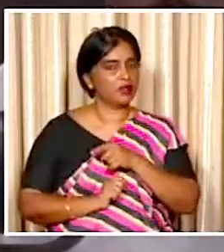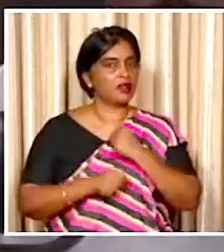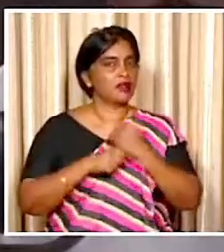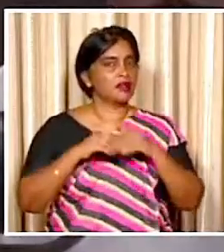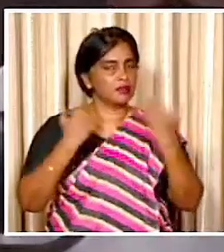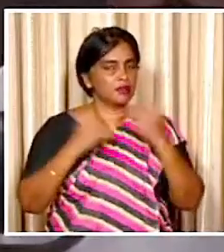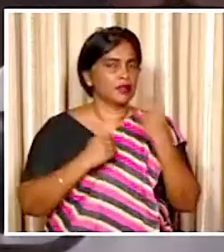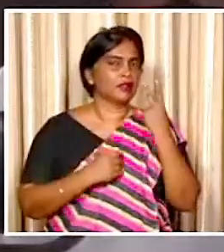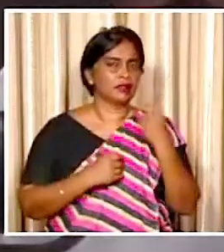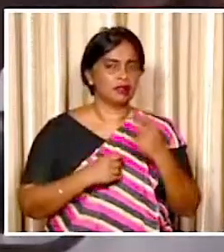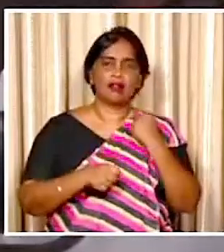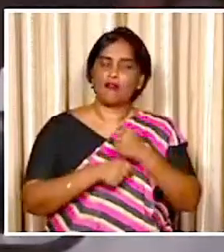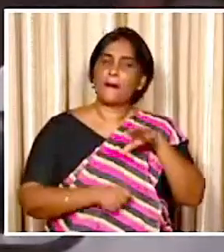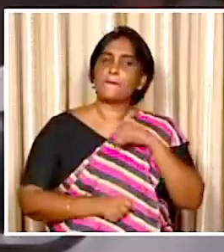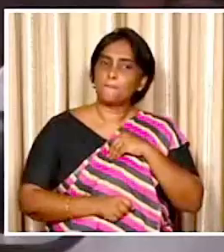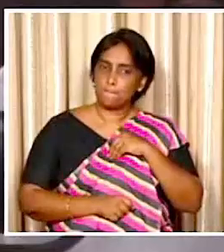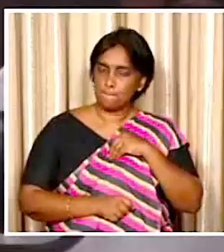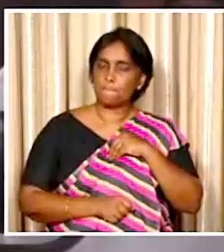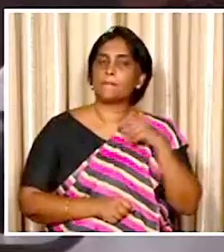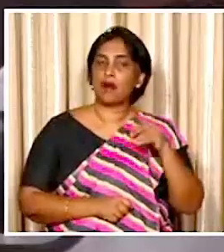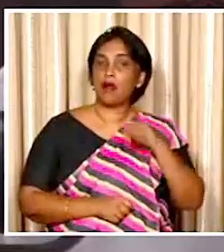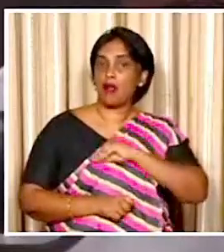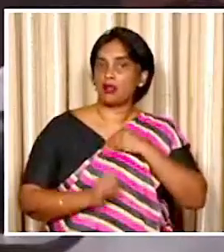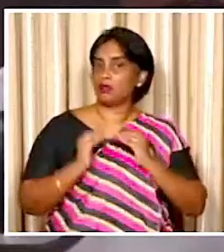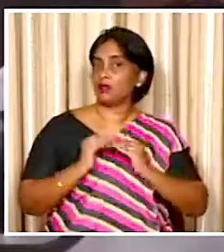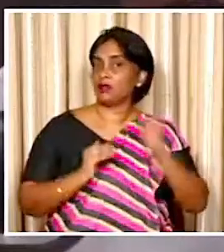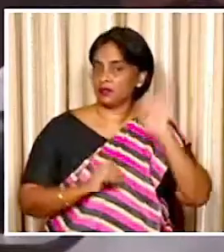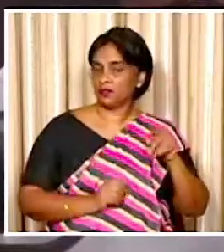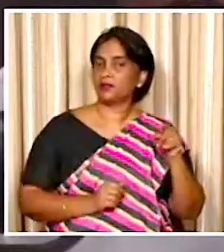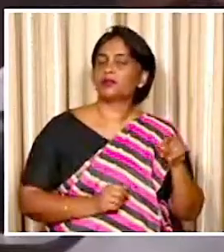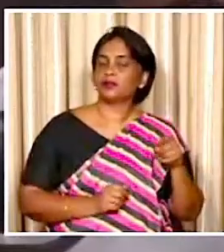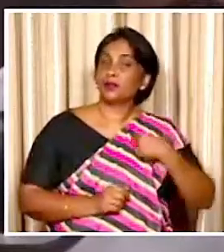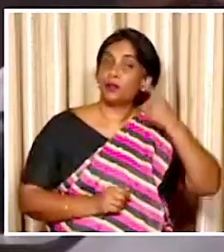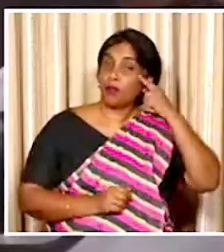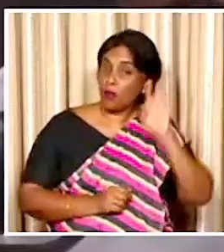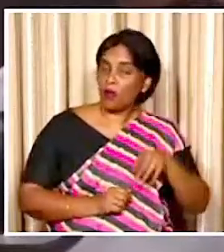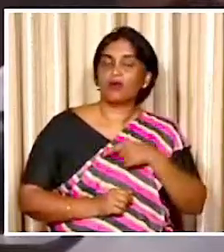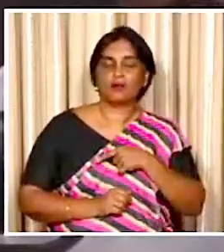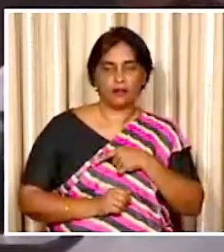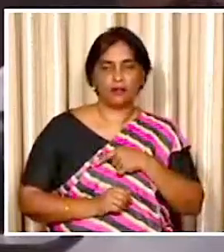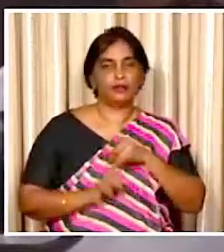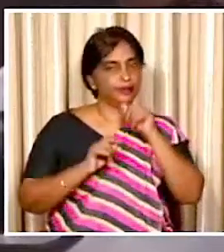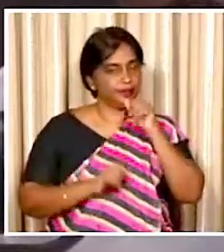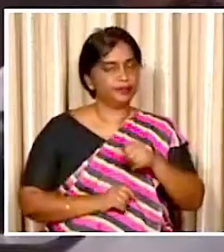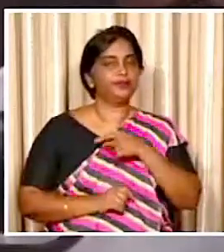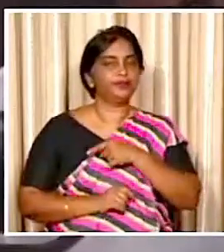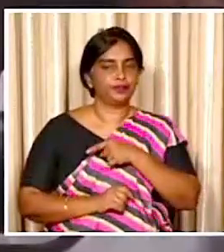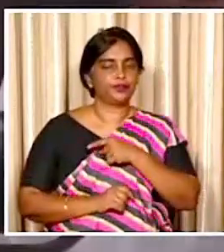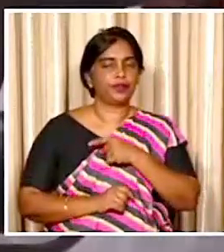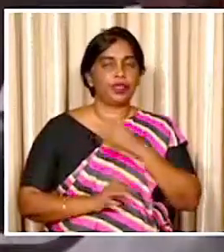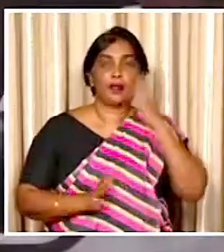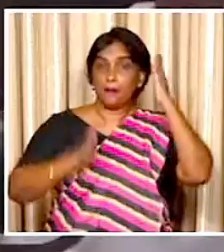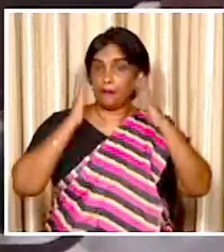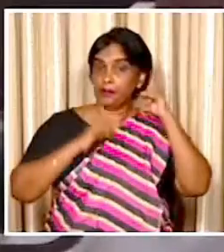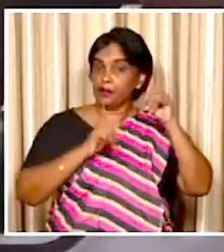දෙකෙන් ආණ්ඩුවම පිළිගන්නවා ආදායම් වැඩි කරගන්නවා කියලා. ඒ බලාපොරොත්තුත් වෙනවා කියලා. ඉතින් ඇත්තටම ගත්තොත්